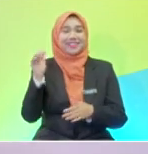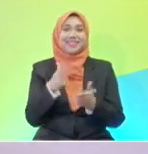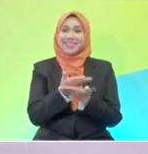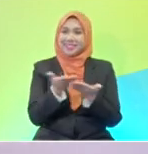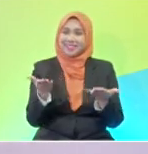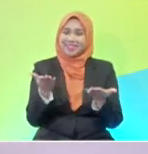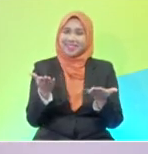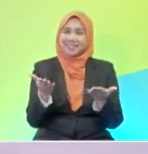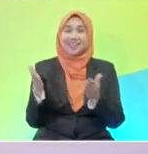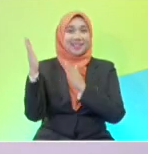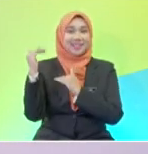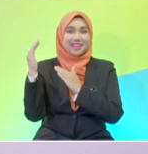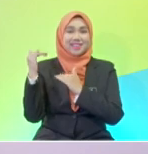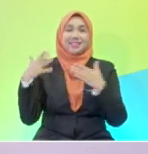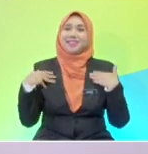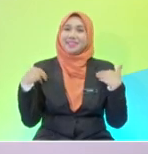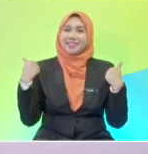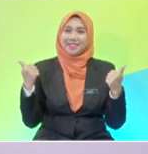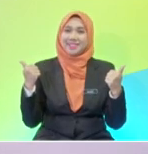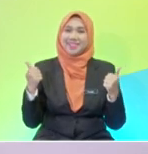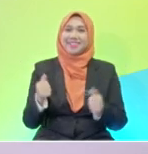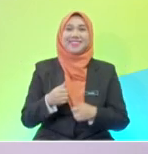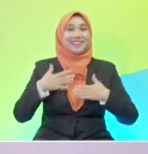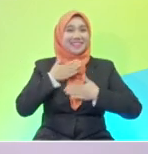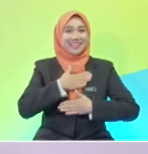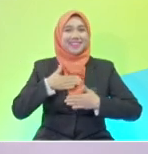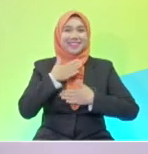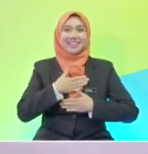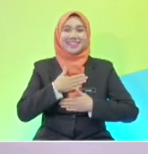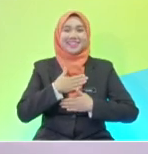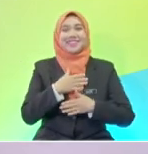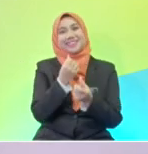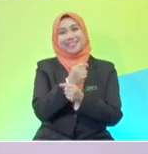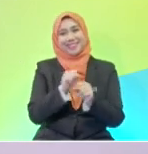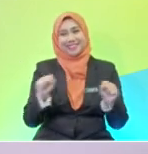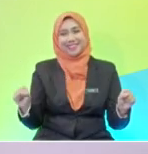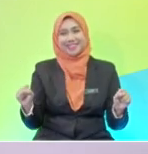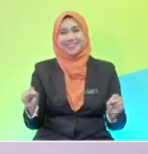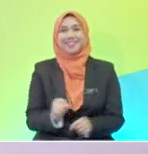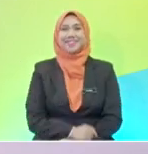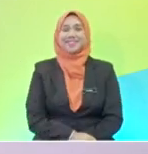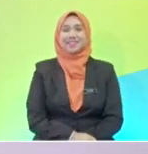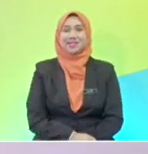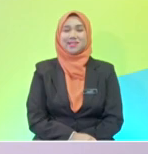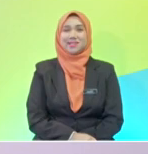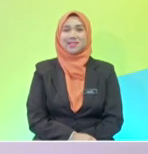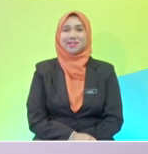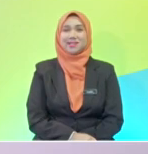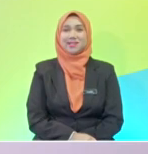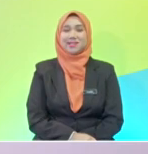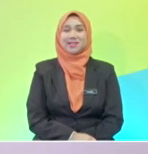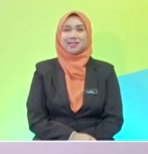dalam keadaan sehat dalam keadaan Curia dalam keadaan bersedia Oke Kris yang mau beli dulu sana